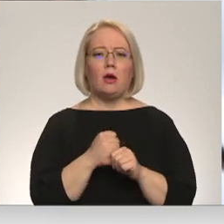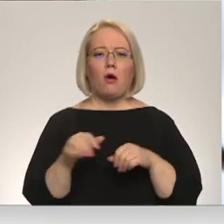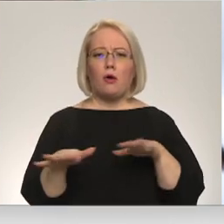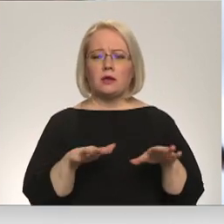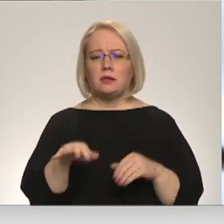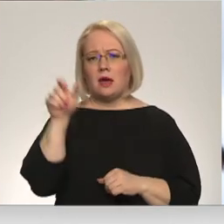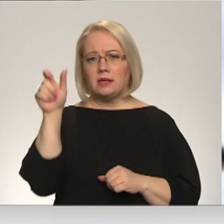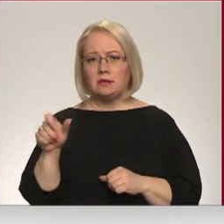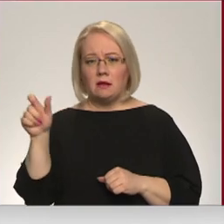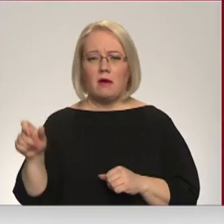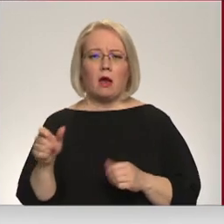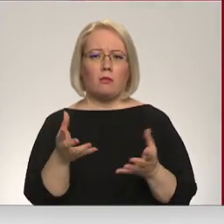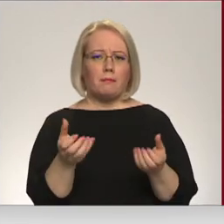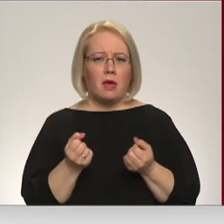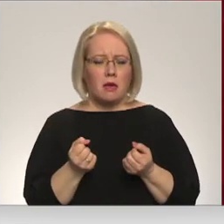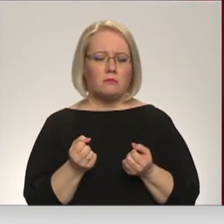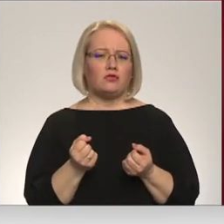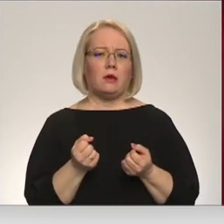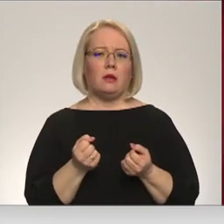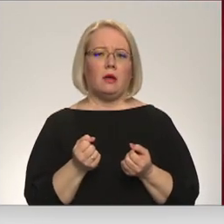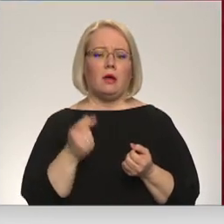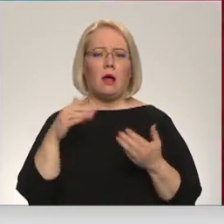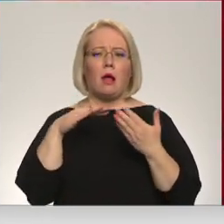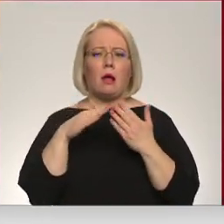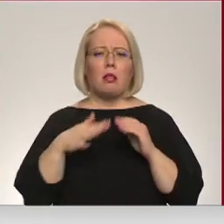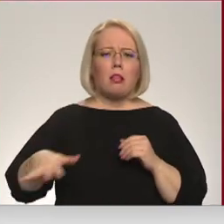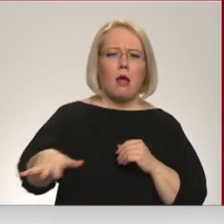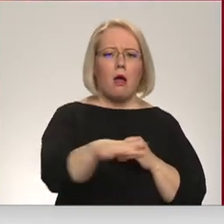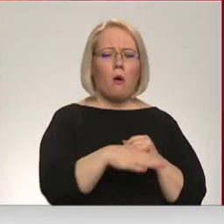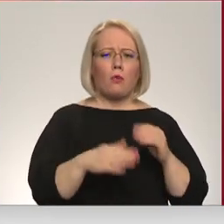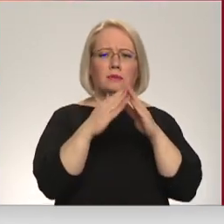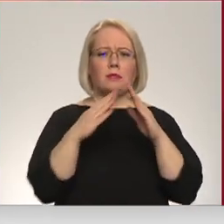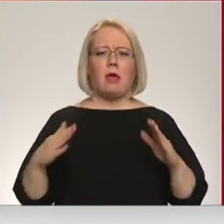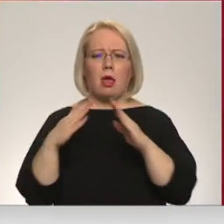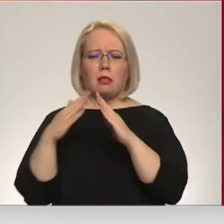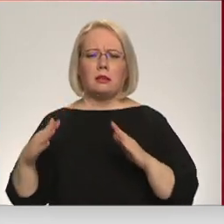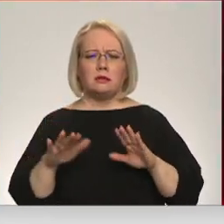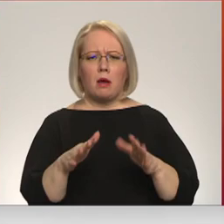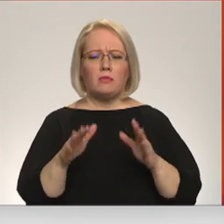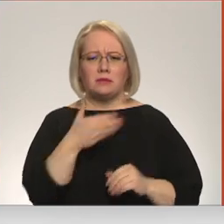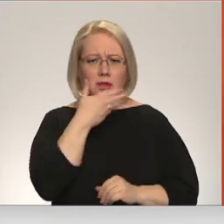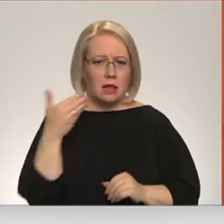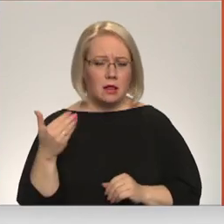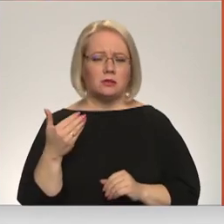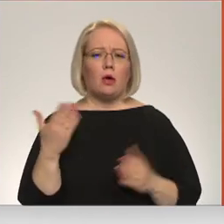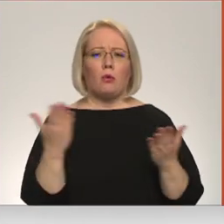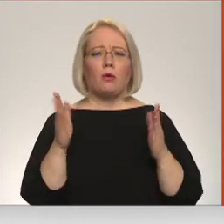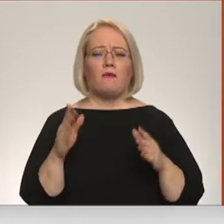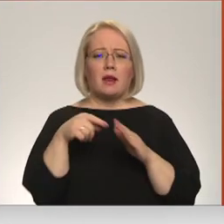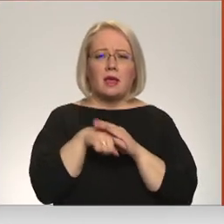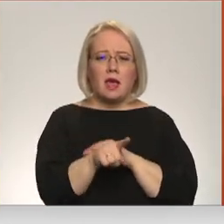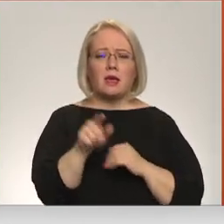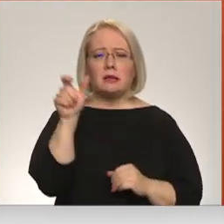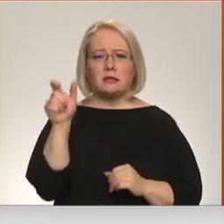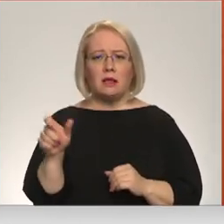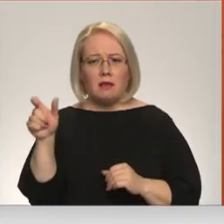cilvēku, nabaga cilvēku pieņemšana. Tur ir laukums ar teltīm apkurināmām, un kur var iet